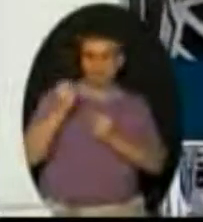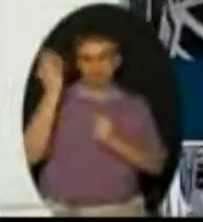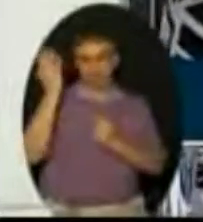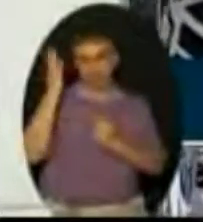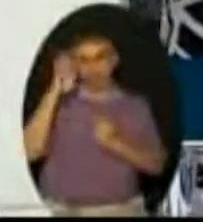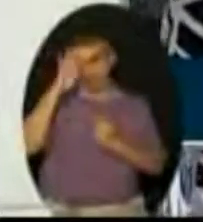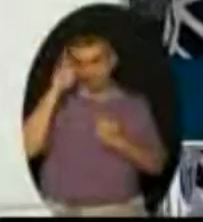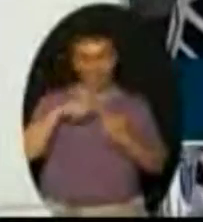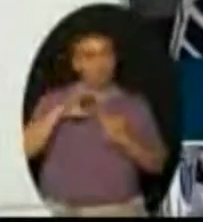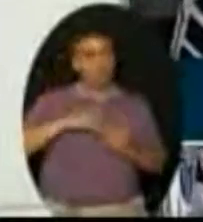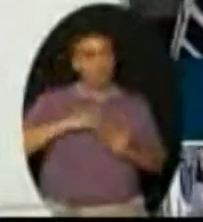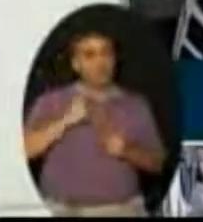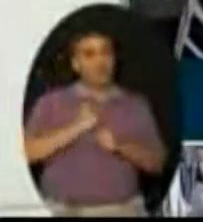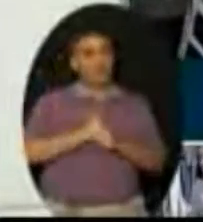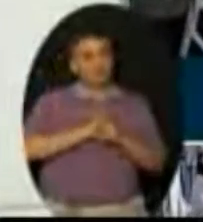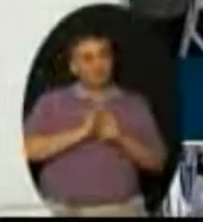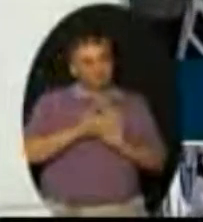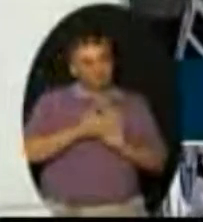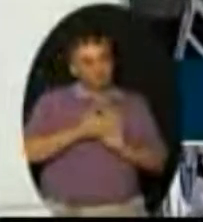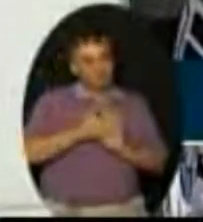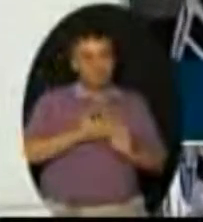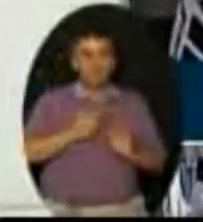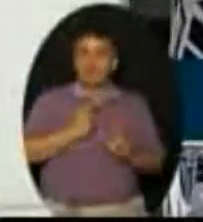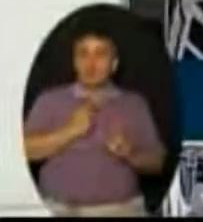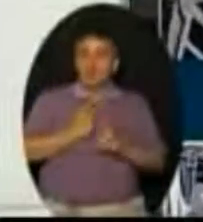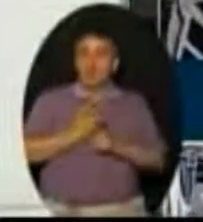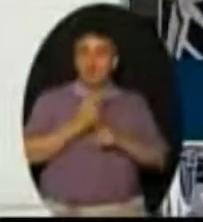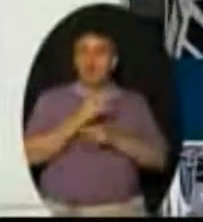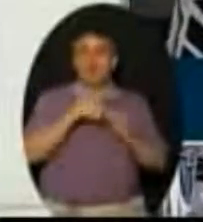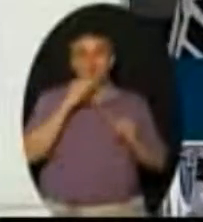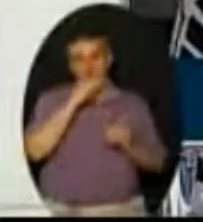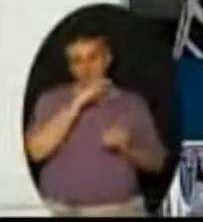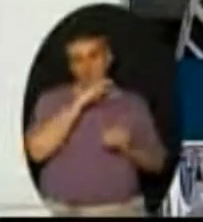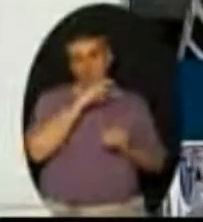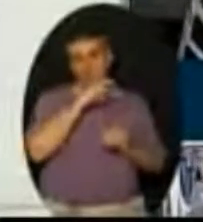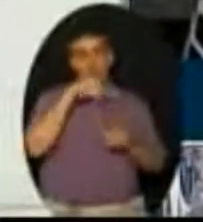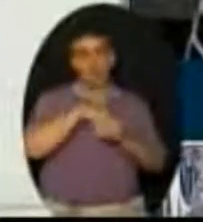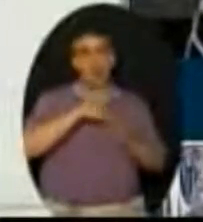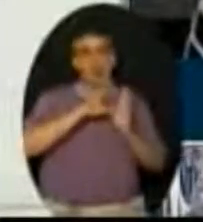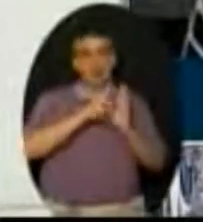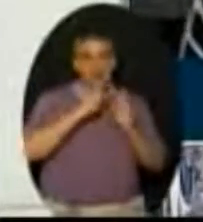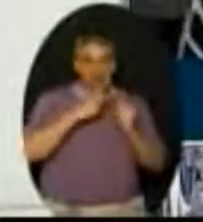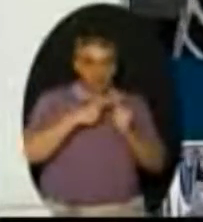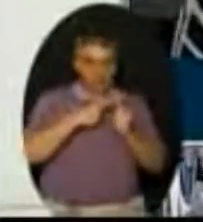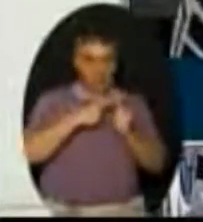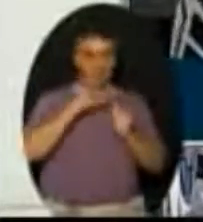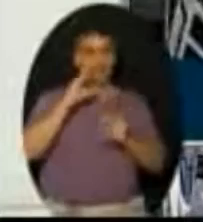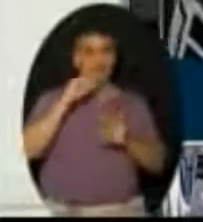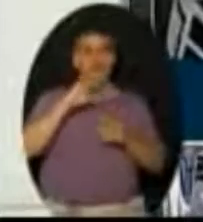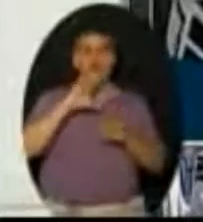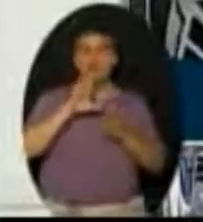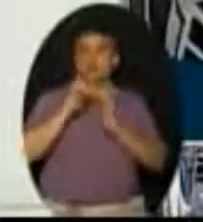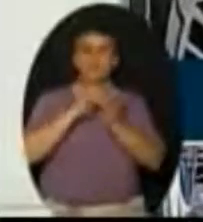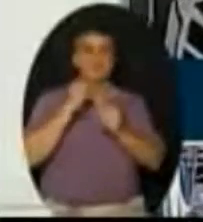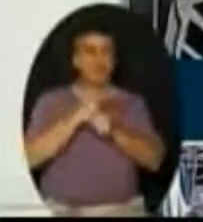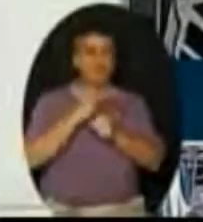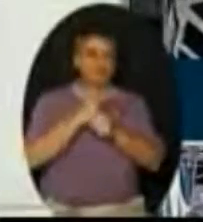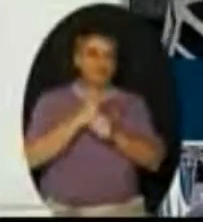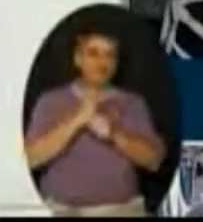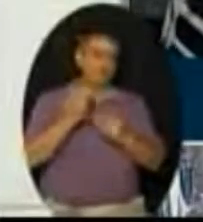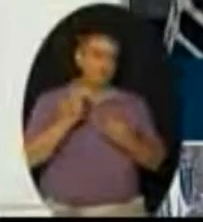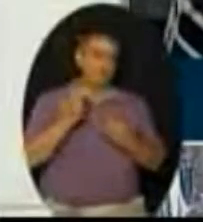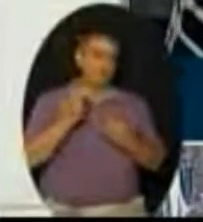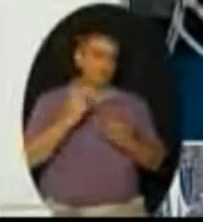אפור, מוכן לעשות הכל, לחצות את כל הקווים האדומים, כולל גנבות, וגנבות ממקומות עבודה